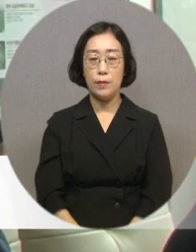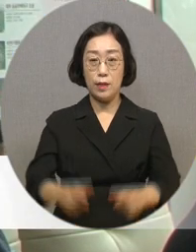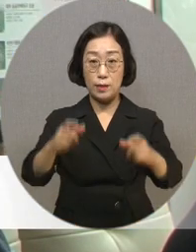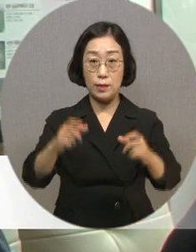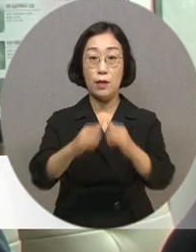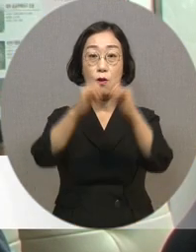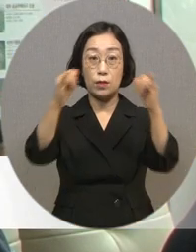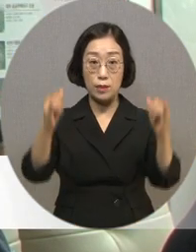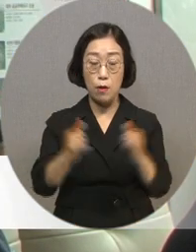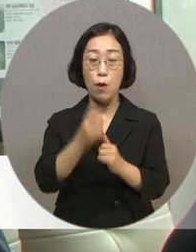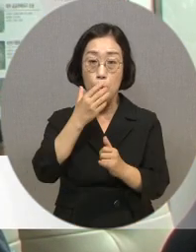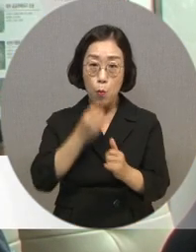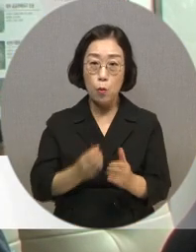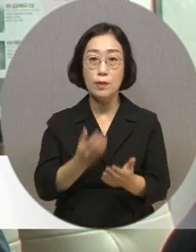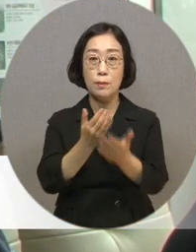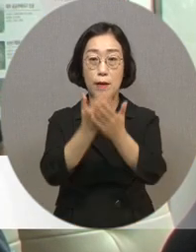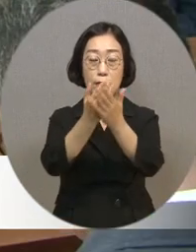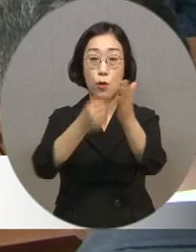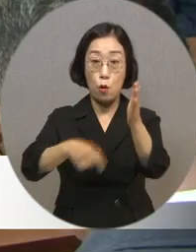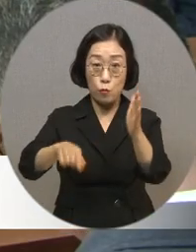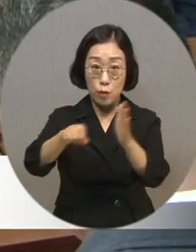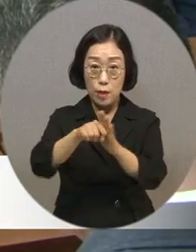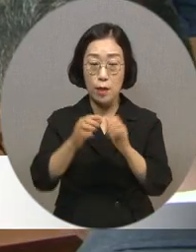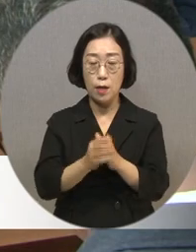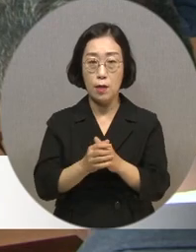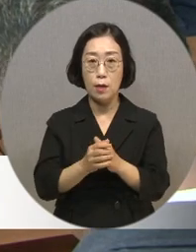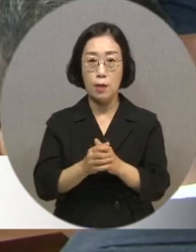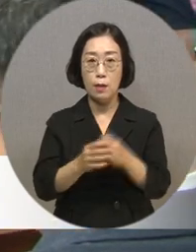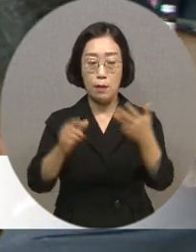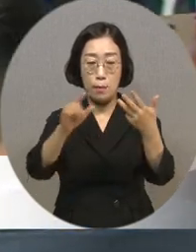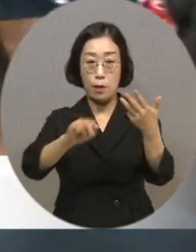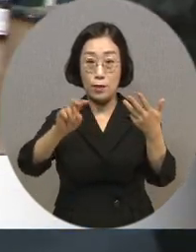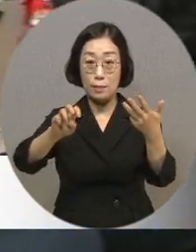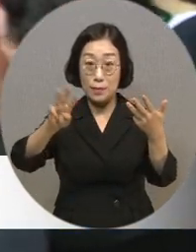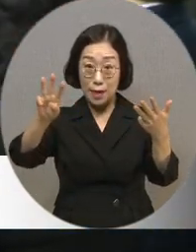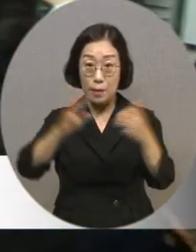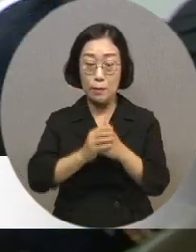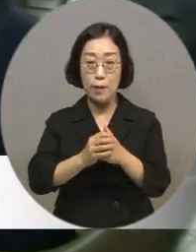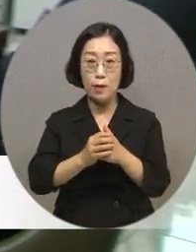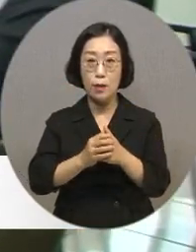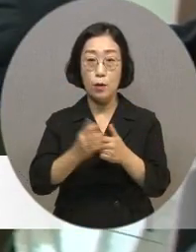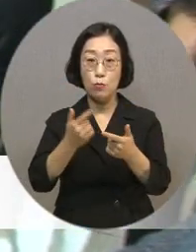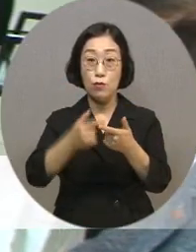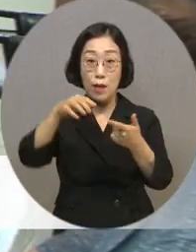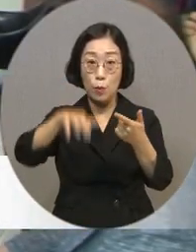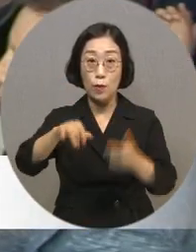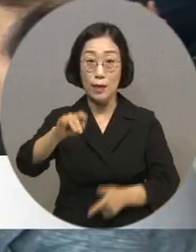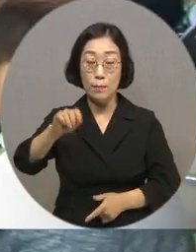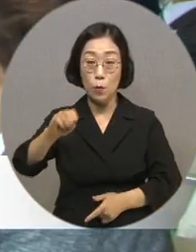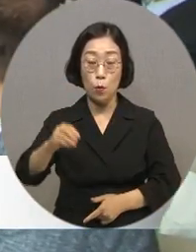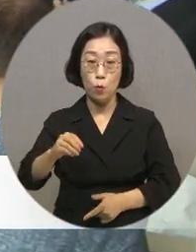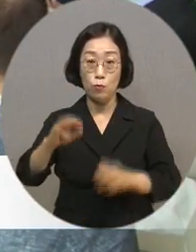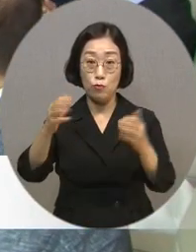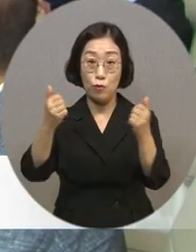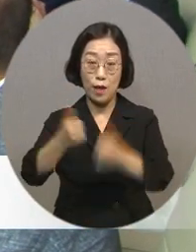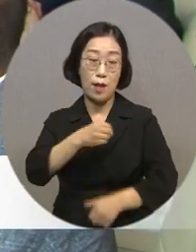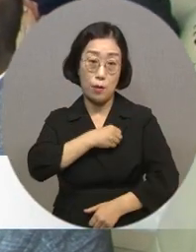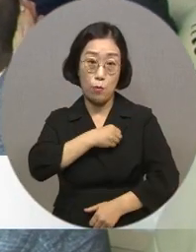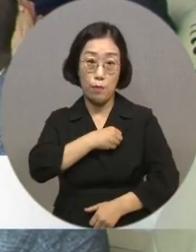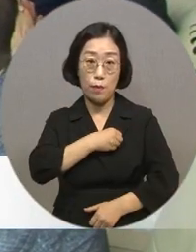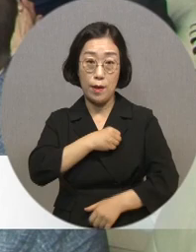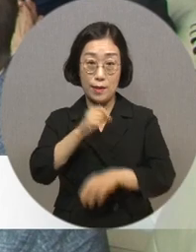지역사회의 복지 증진을 위한 간담회가 지난 23일 부산 강서구 김도 국회의원 사무실에서